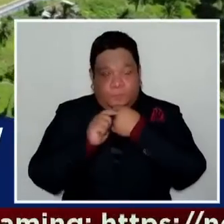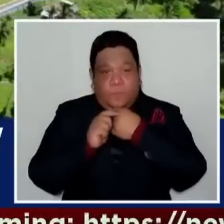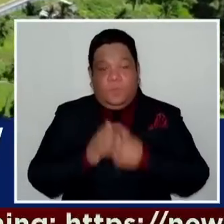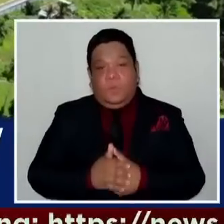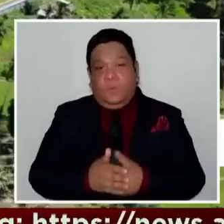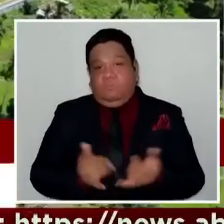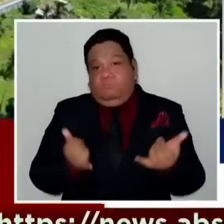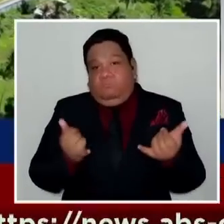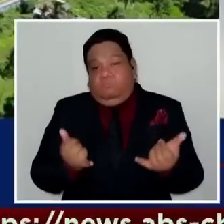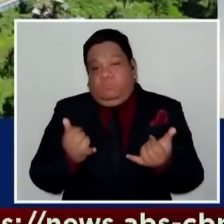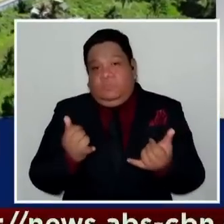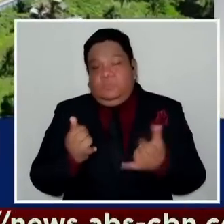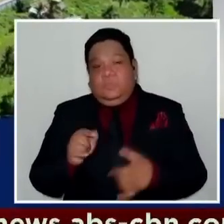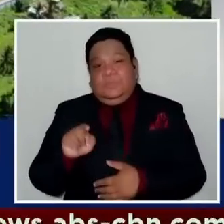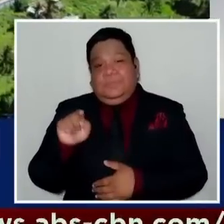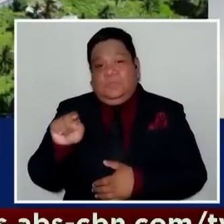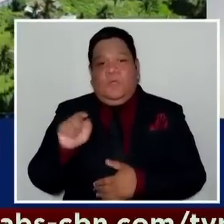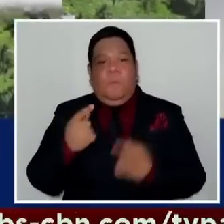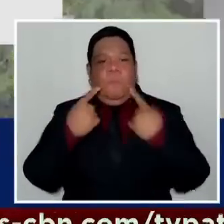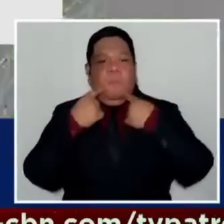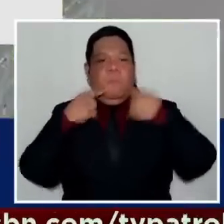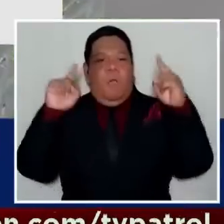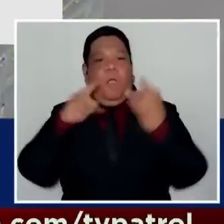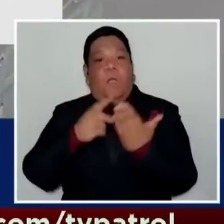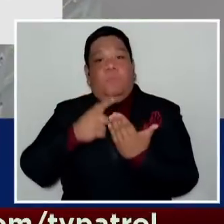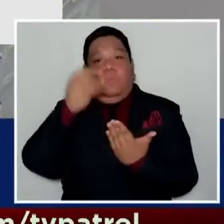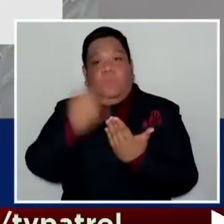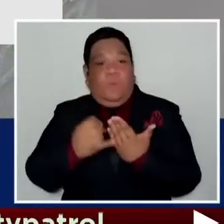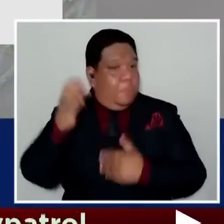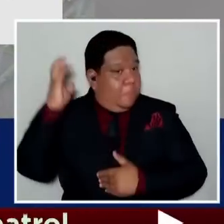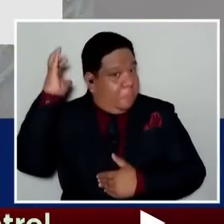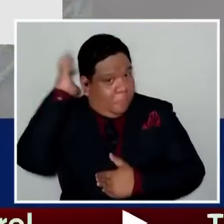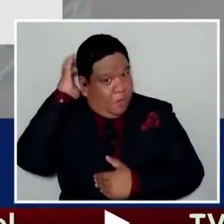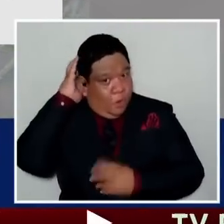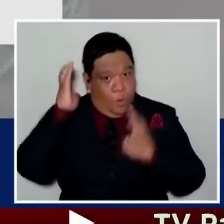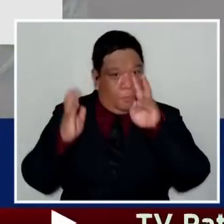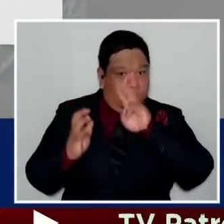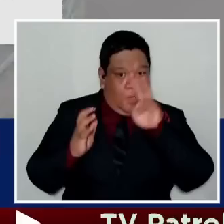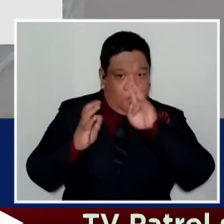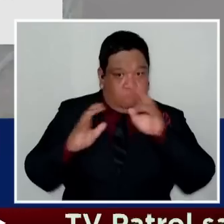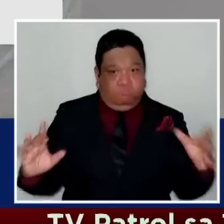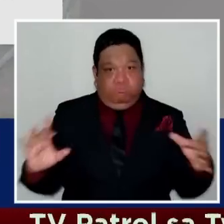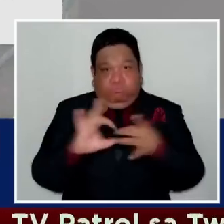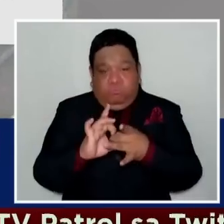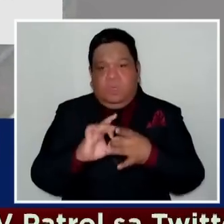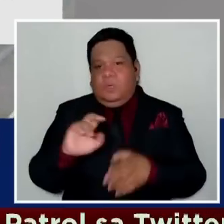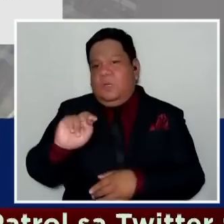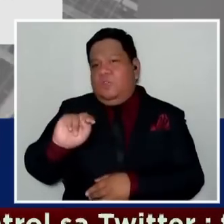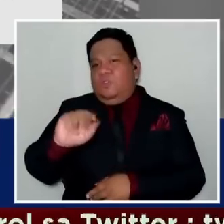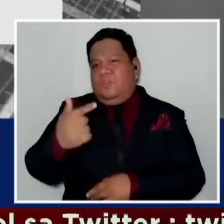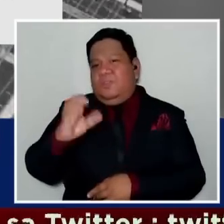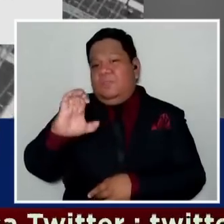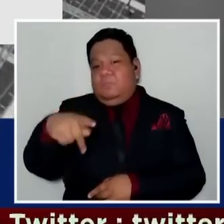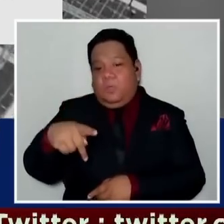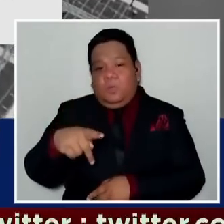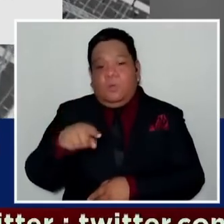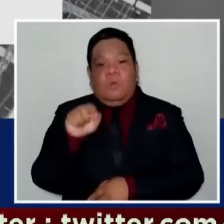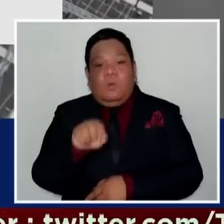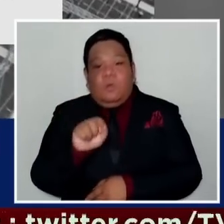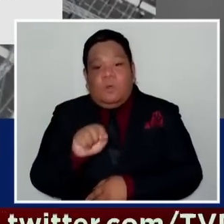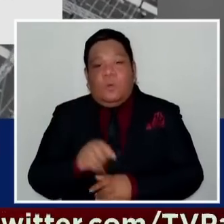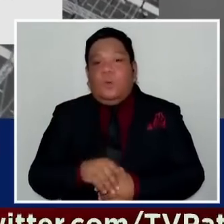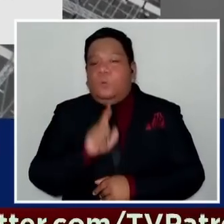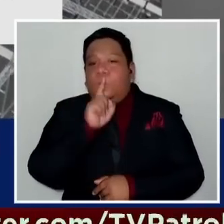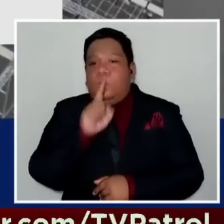Mindanao-Visayas Interconnection Project na nagkakahalaga ng 52 billion pesos. 22.5 megawatts ang unang naibato sa